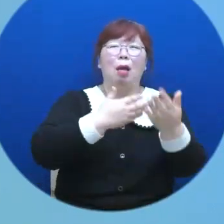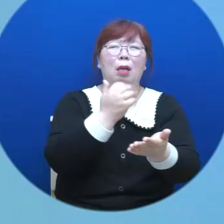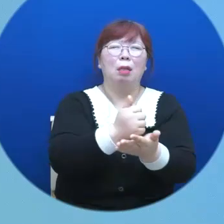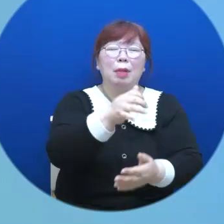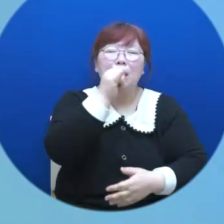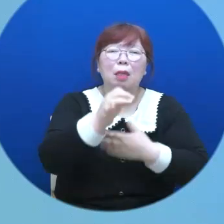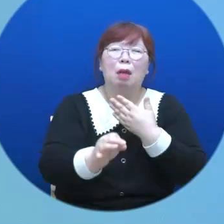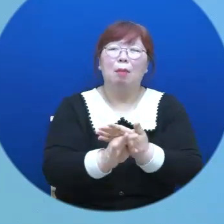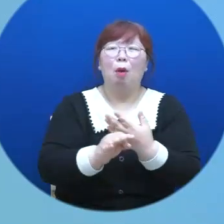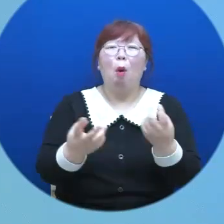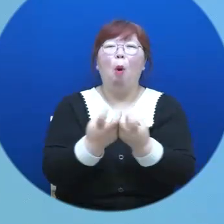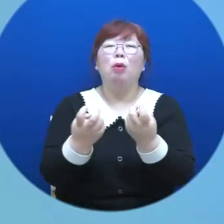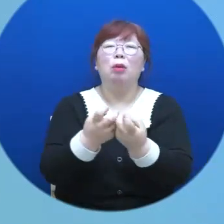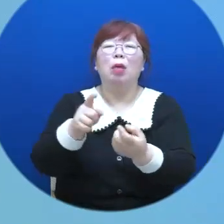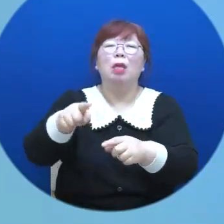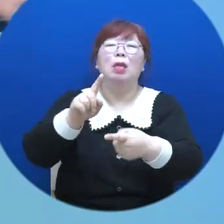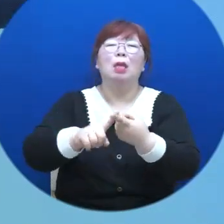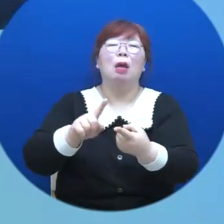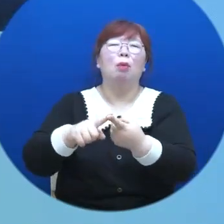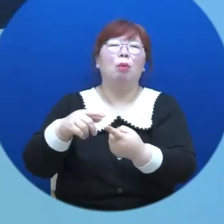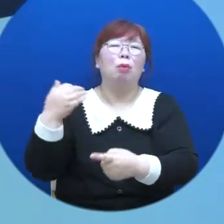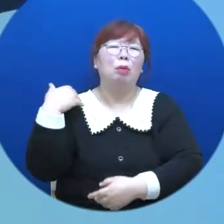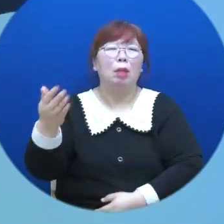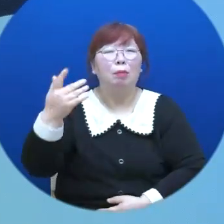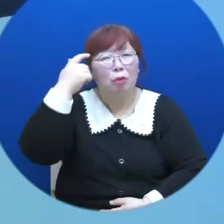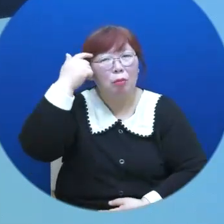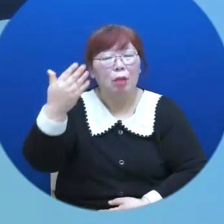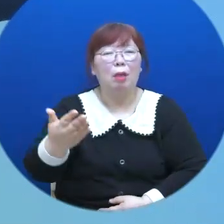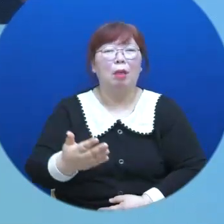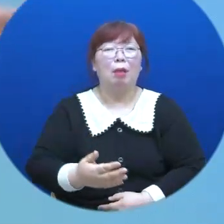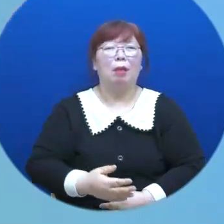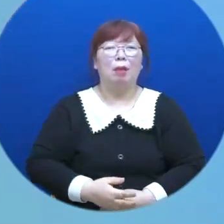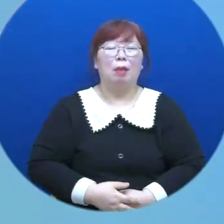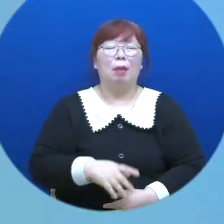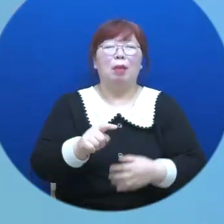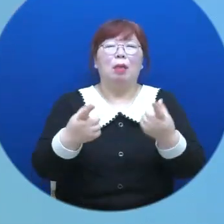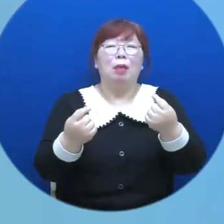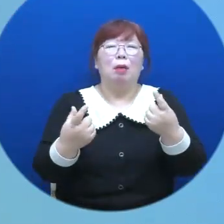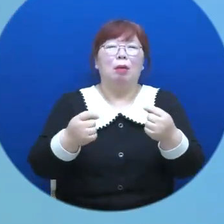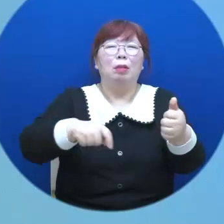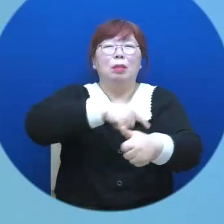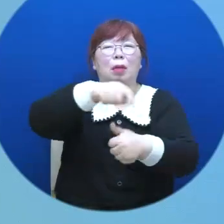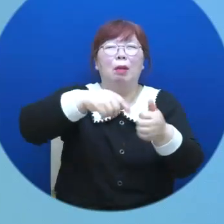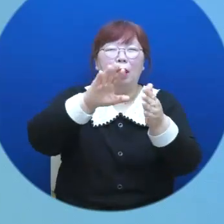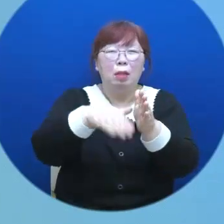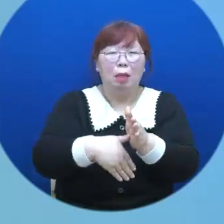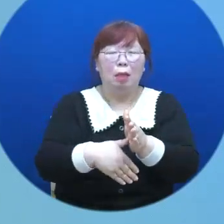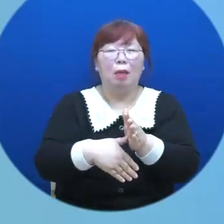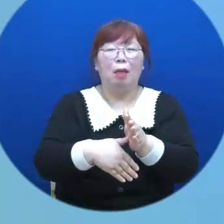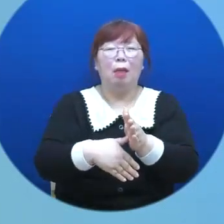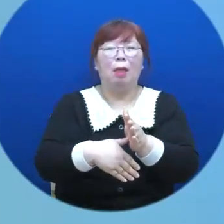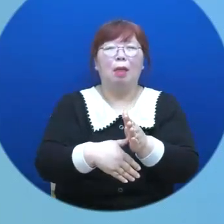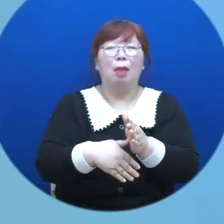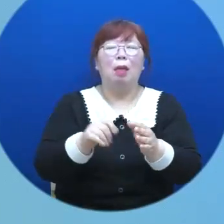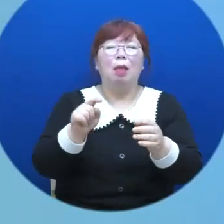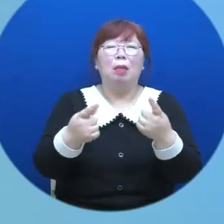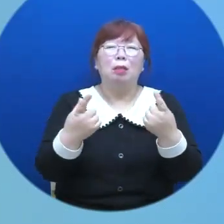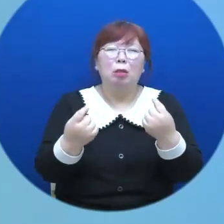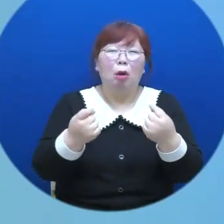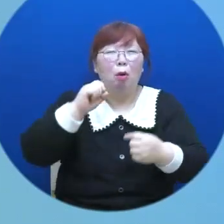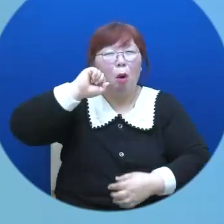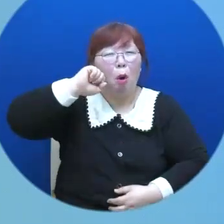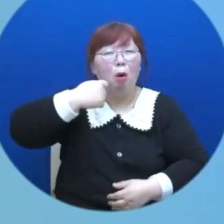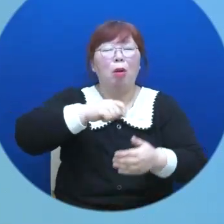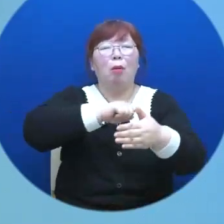이룰 수 있을까? 그런 것만 만나고 있는 거예요. 그런데 어떻게 그런 여러 가지 어려움